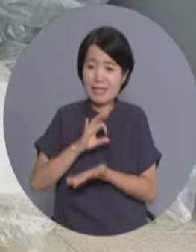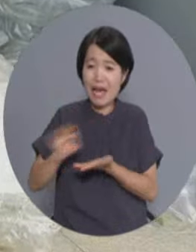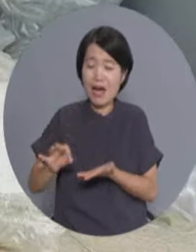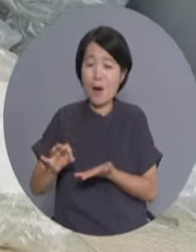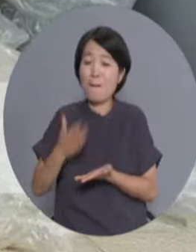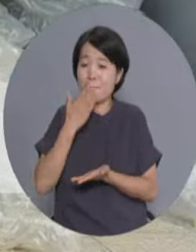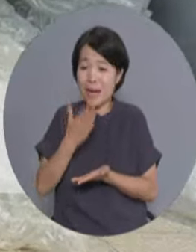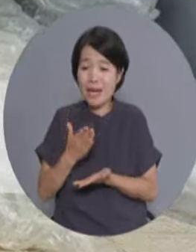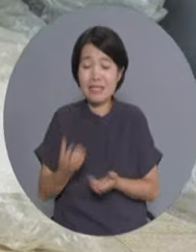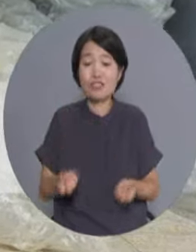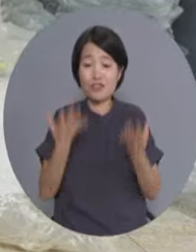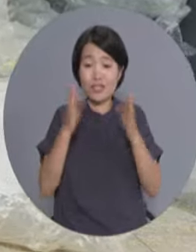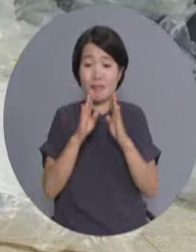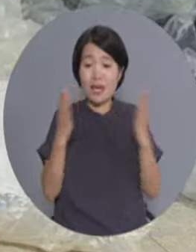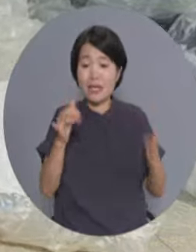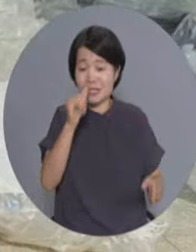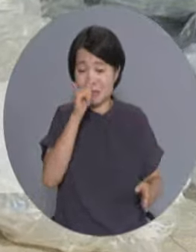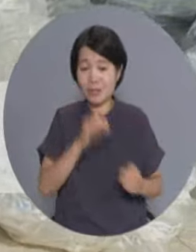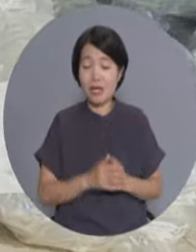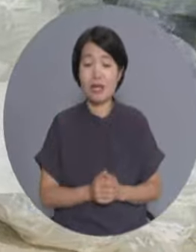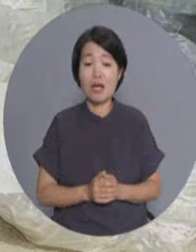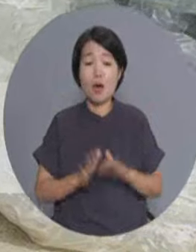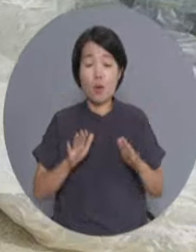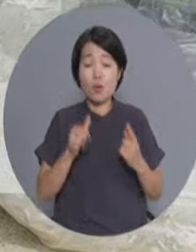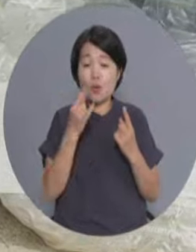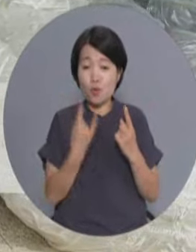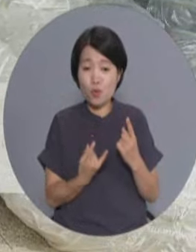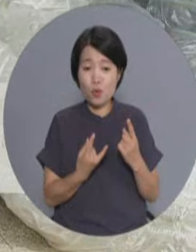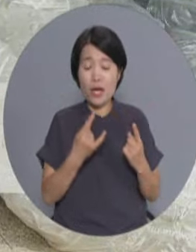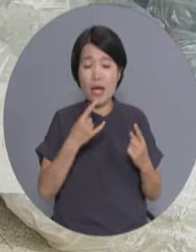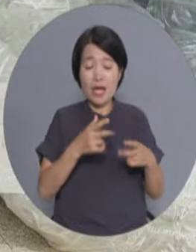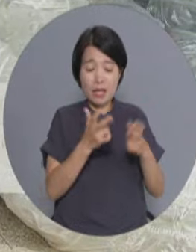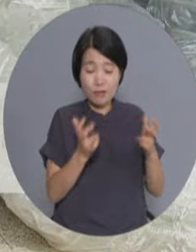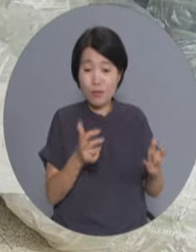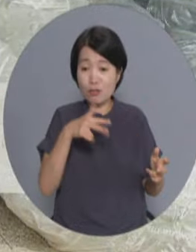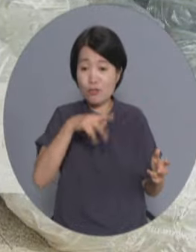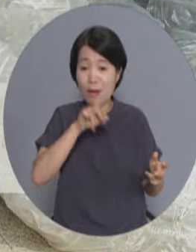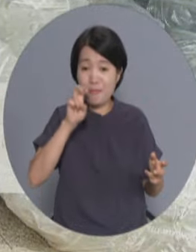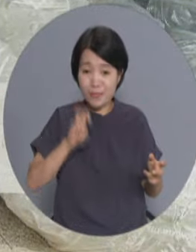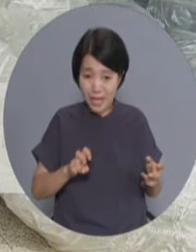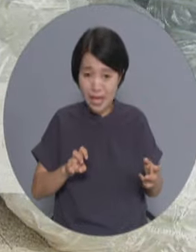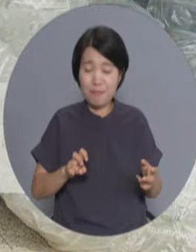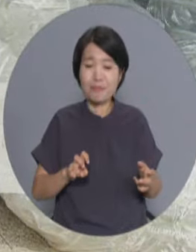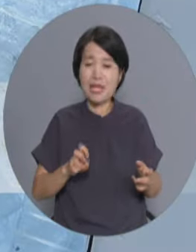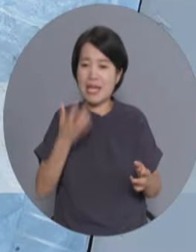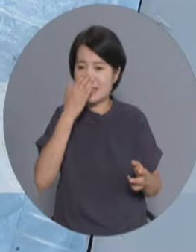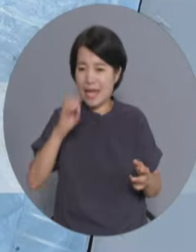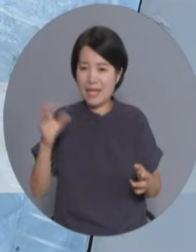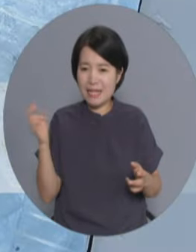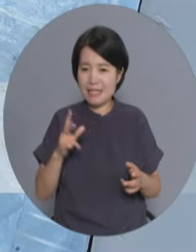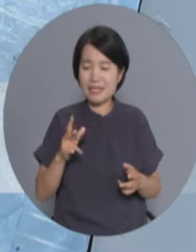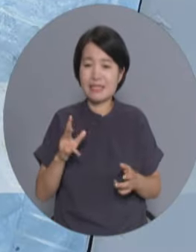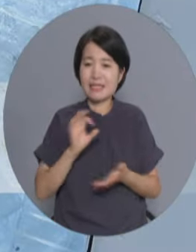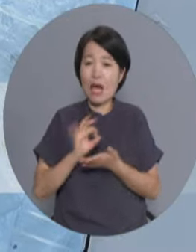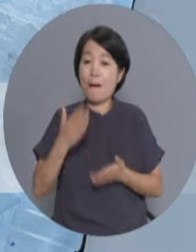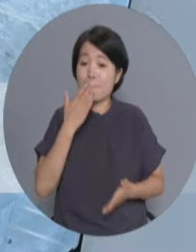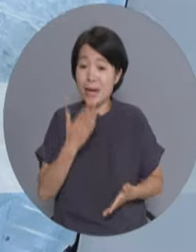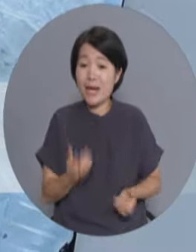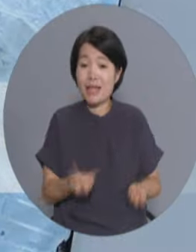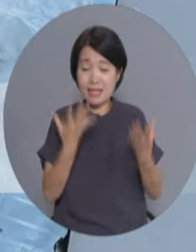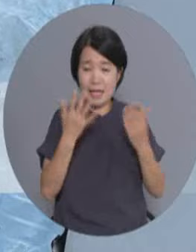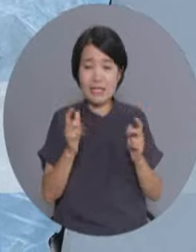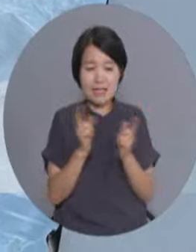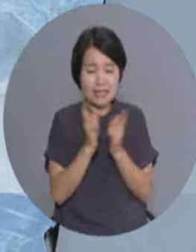열렸습니다. 오늘 주암시장에서 열린 제1회 주암댐 주민 자원순환 축제에선 주암면 마을 주민들이